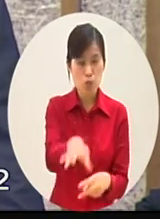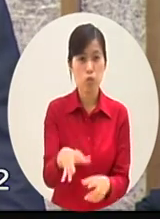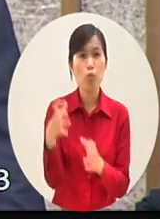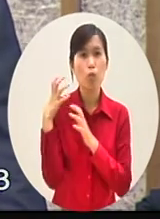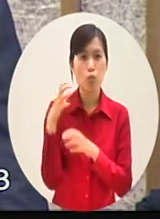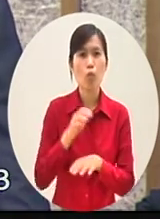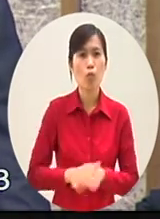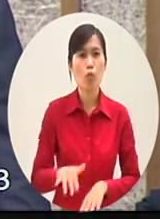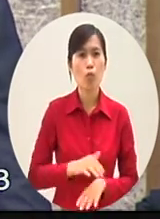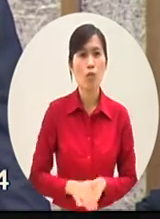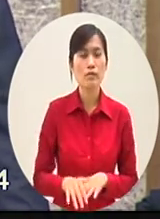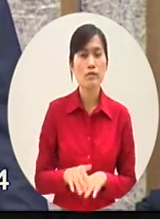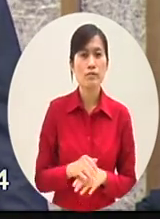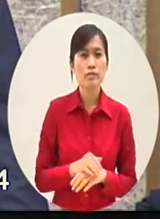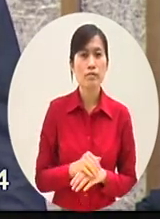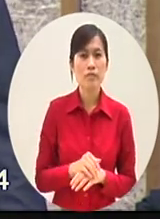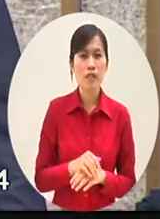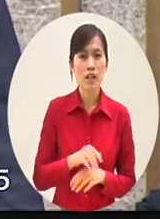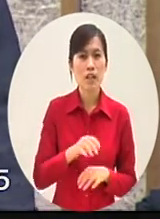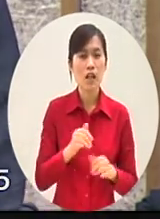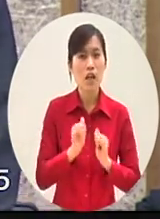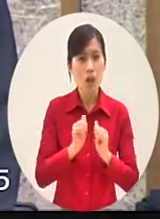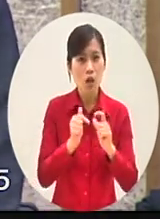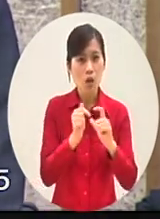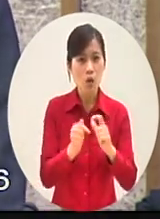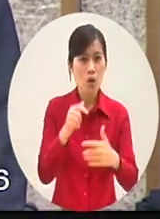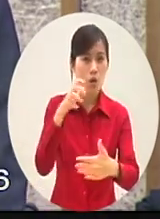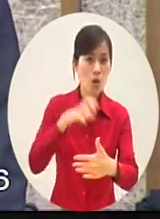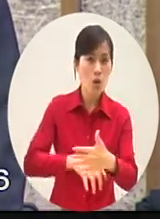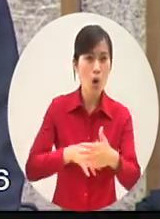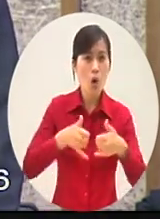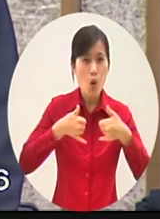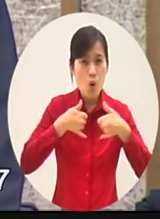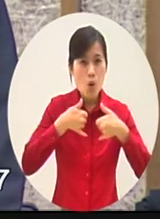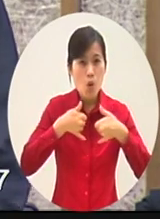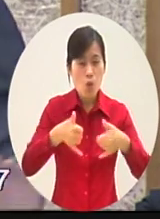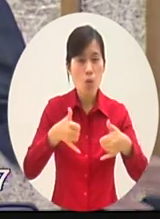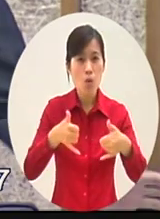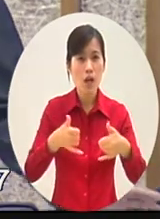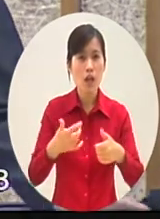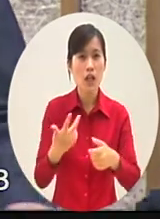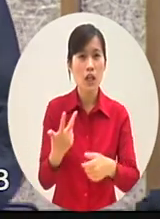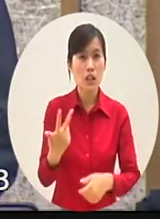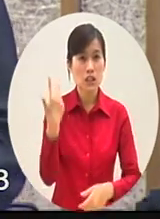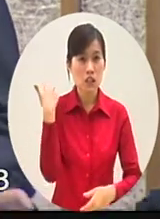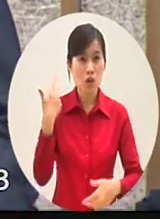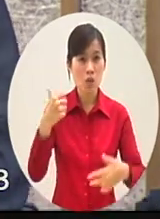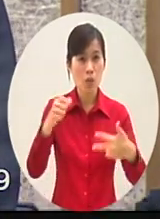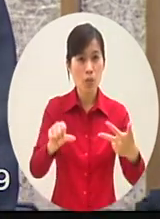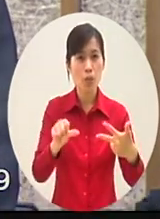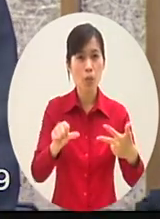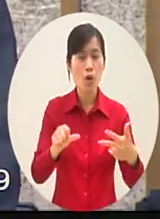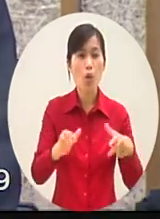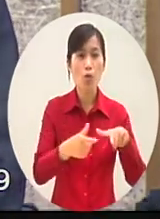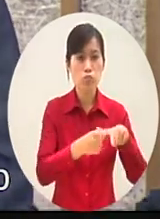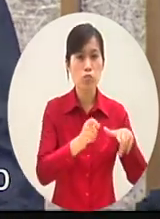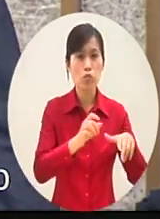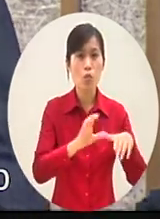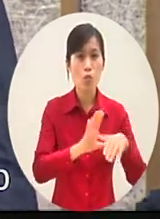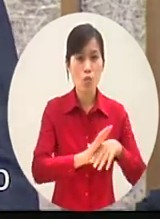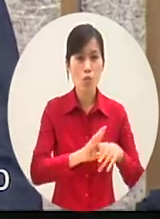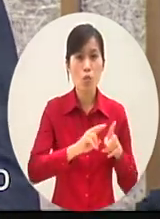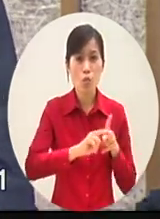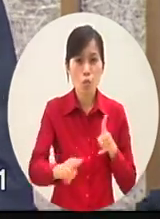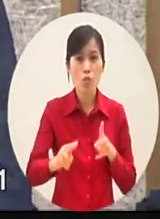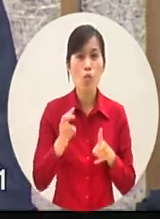人民社区来对在堵了，我们已经在上个礼拜五哦，已经划文给区公所，也跟鸟松区公所都已经谈